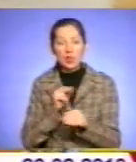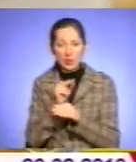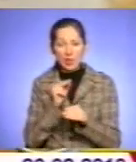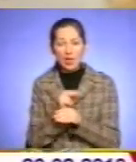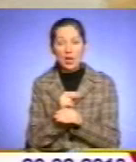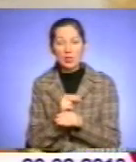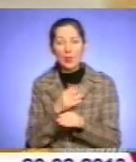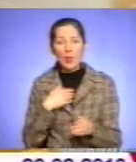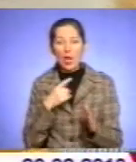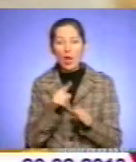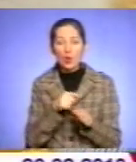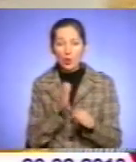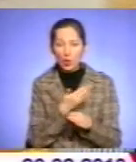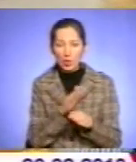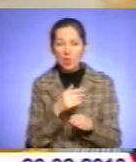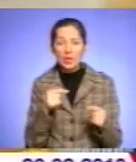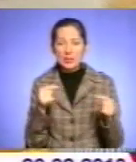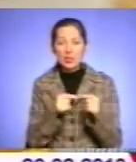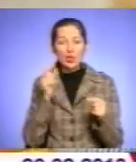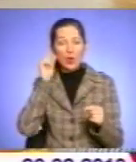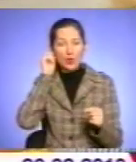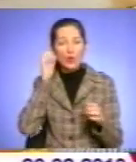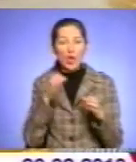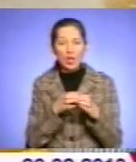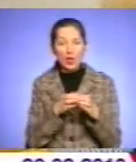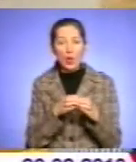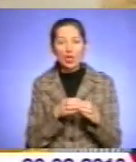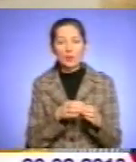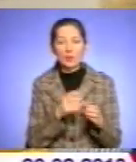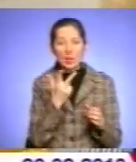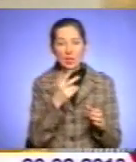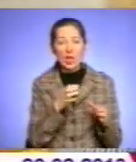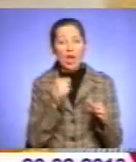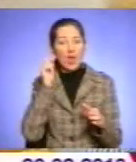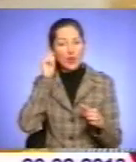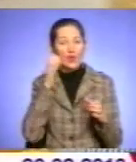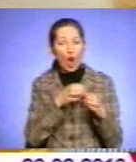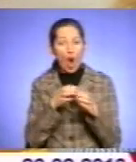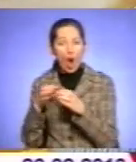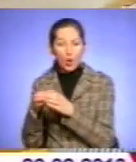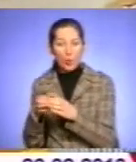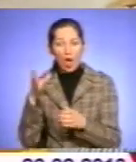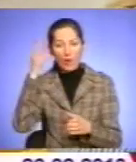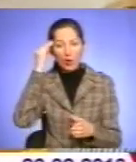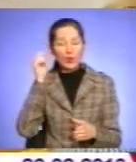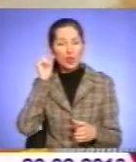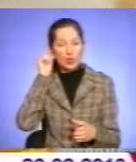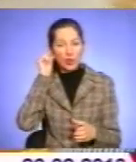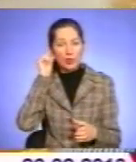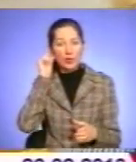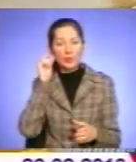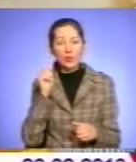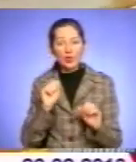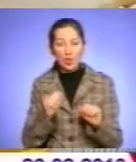ми розділили згідно вікової категорії їх на 3 вікові групи, враховуючи їхні вікові здібності. Це в нас